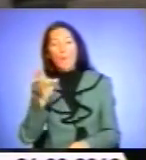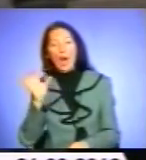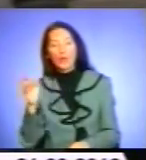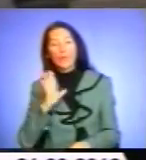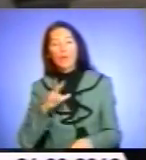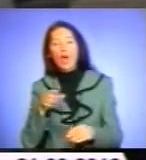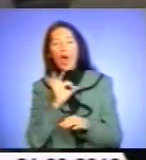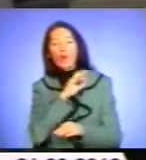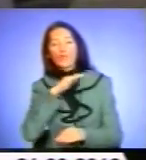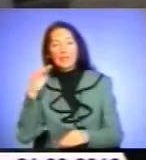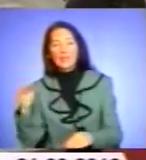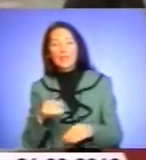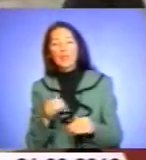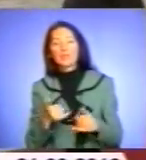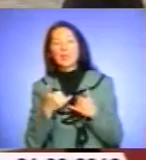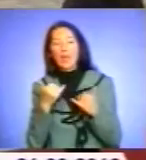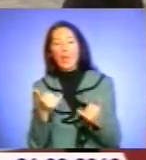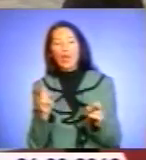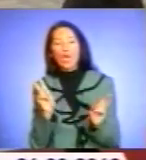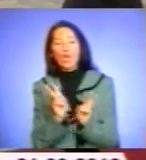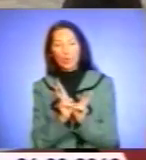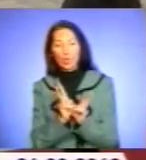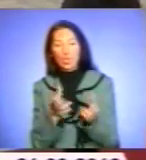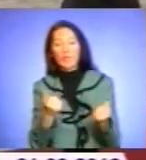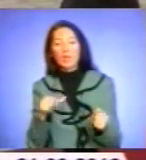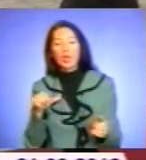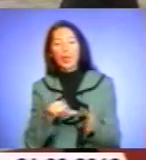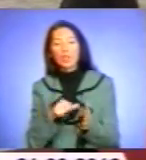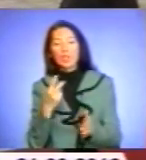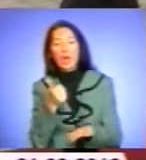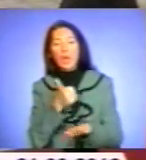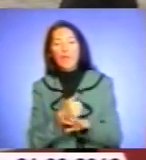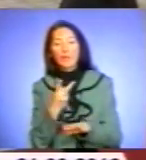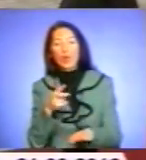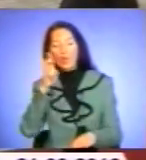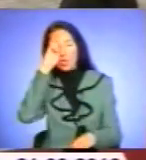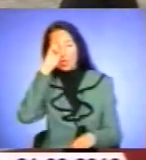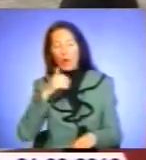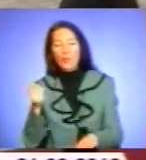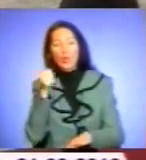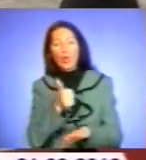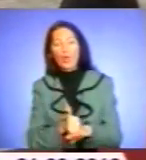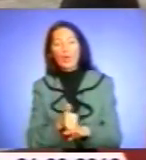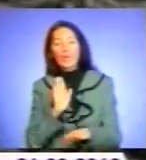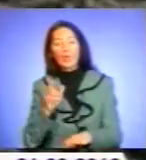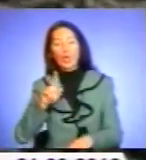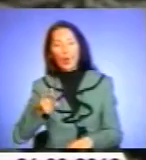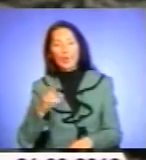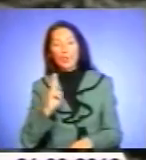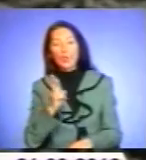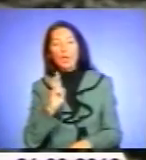якій взяли участь глави обох держав. Після переговорів у форматі віч-навіч під головуванням Віктора Януковича і Броніслава Комаровського